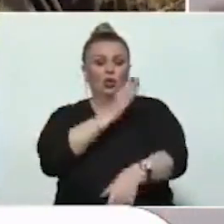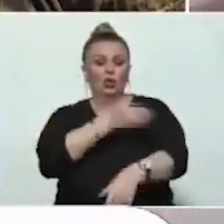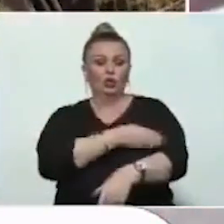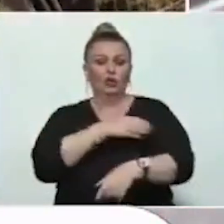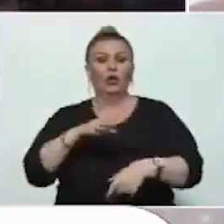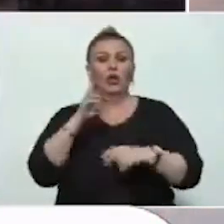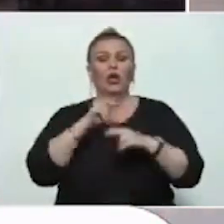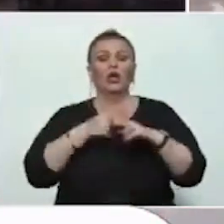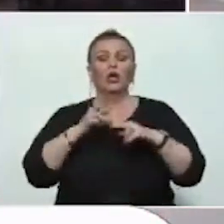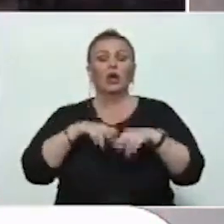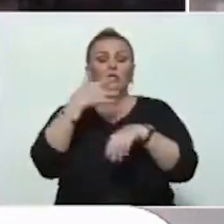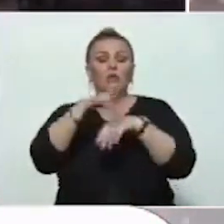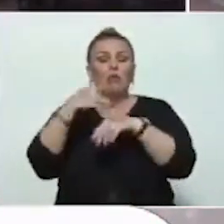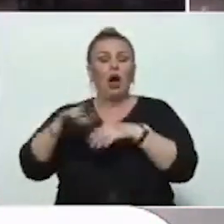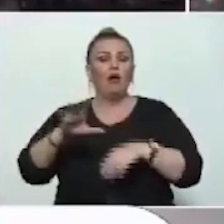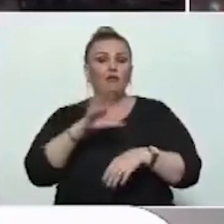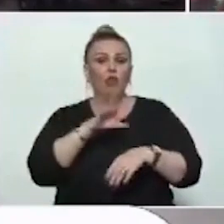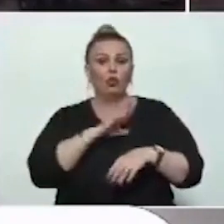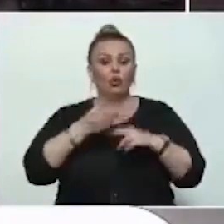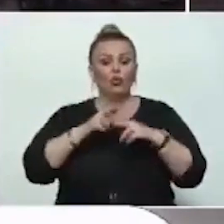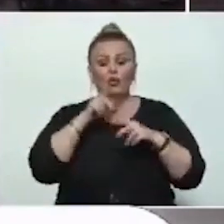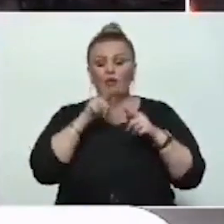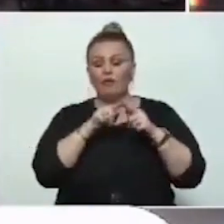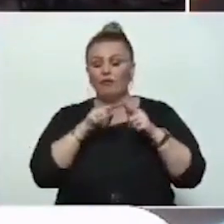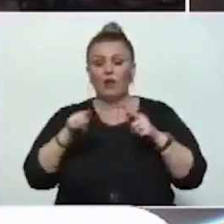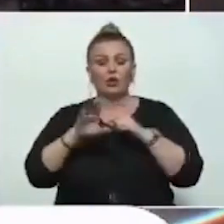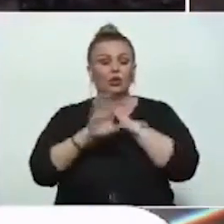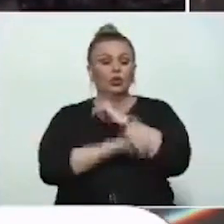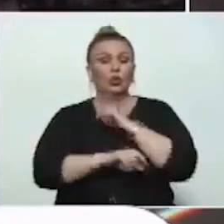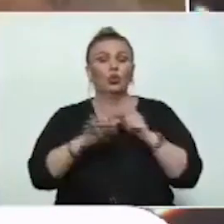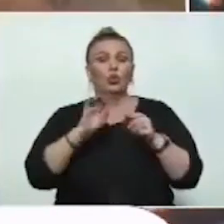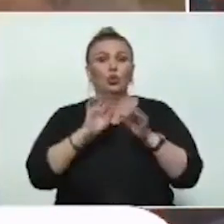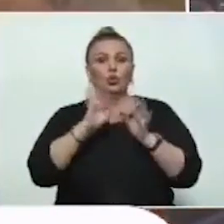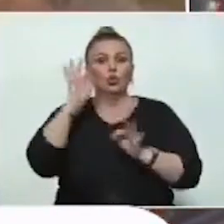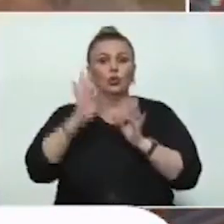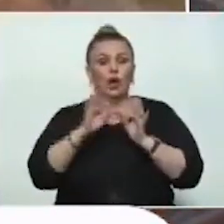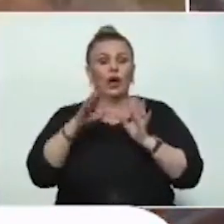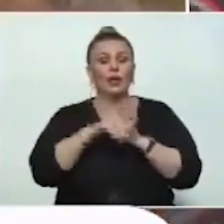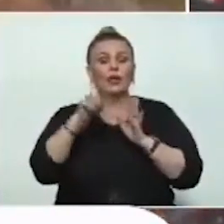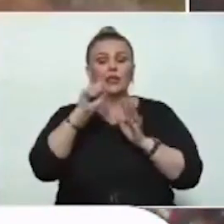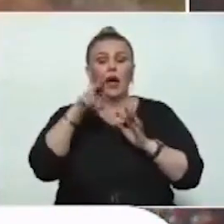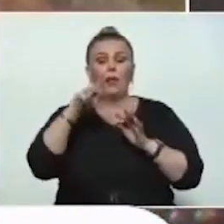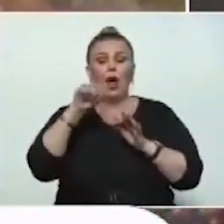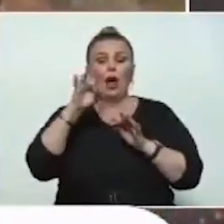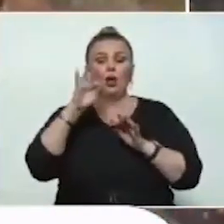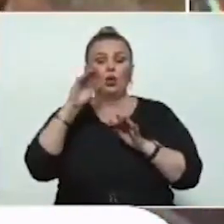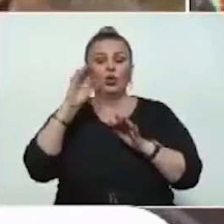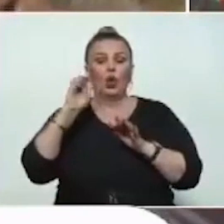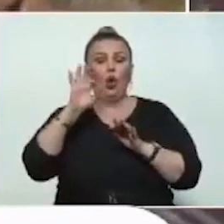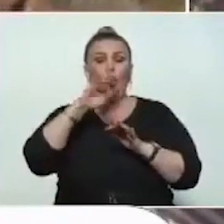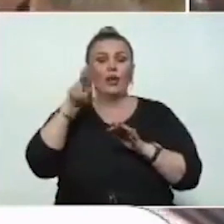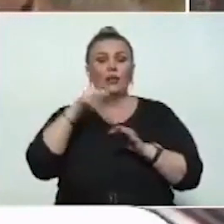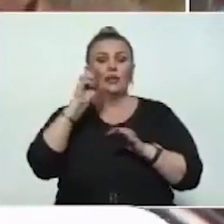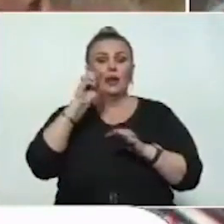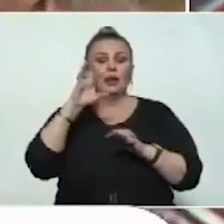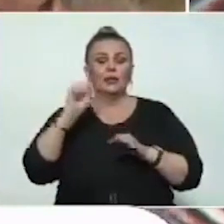qüvvəsi məhv edilibdir və bu müddət ərzində son sutkada sözsüz ki, Zaporojye və Odessa şəhərləri